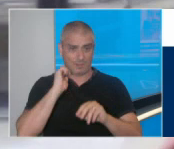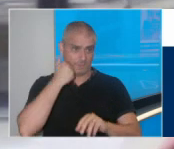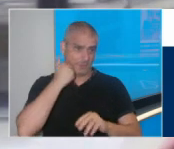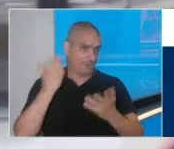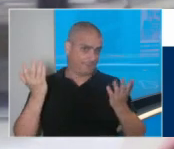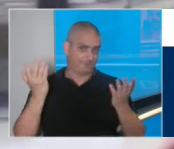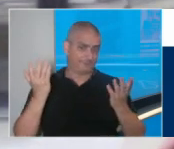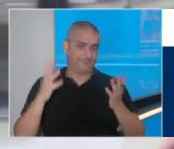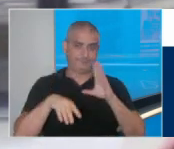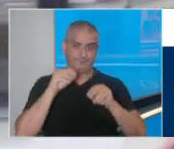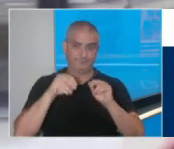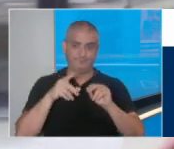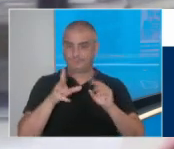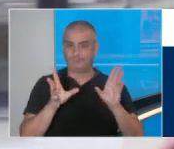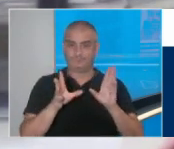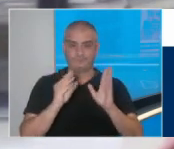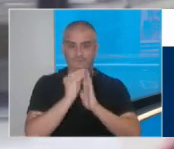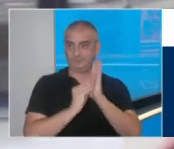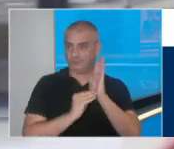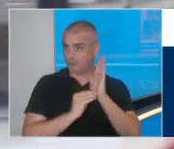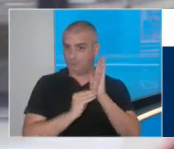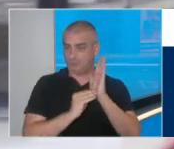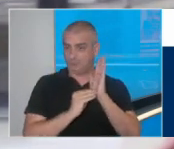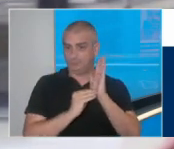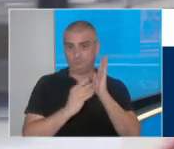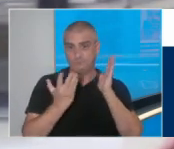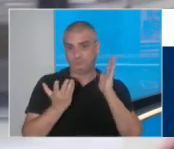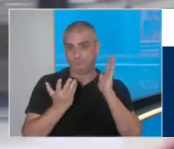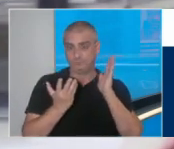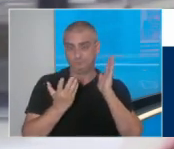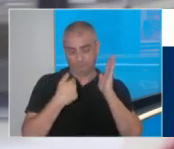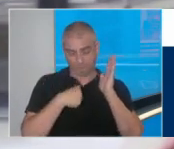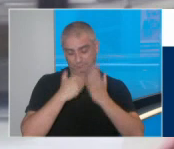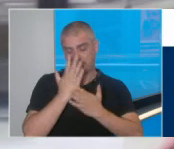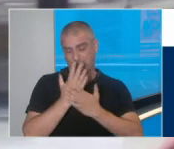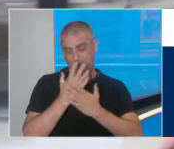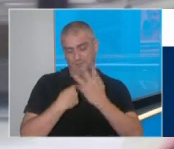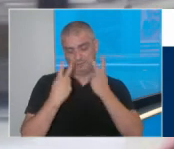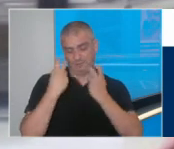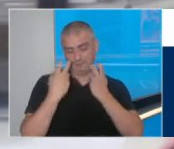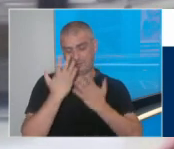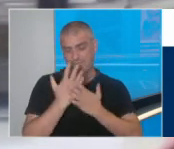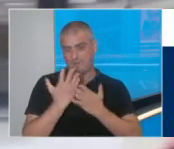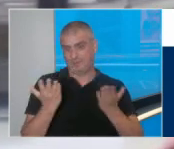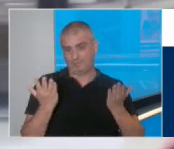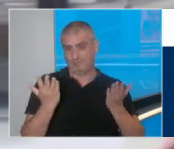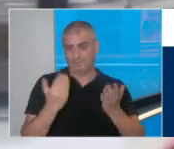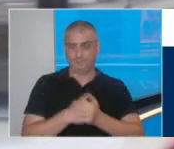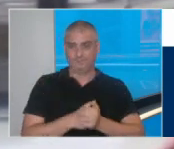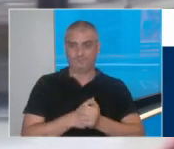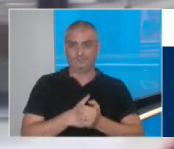מחר, לפריימריז בעצם לרשימה. אז אנחנו כבר אחרי תרגולת על רטוב, מה